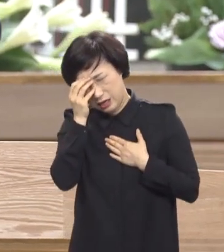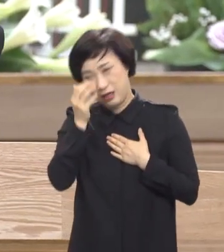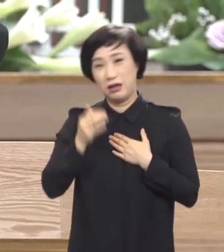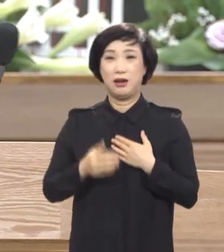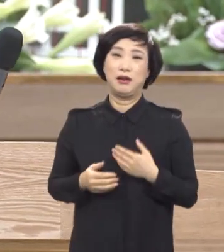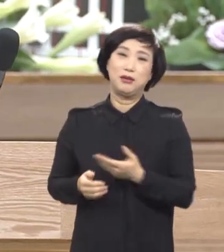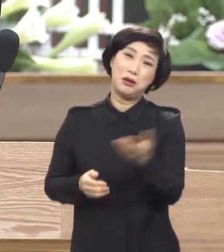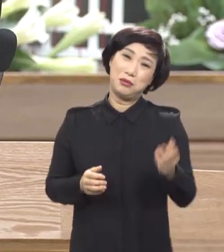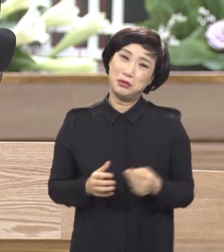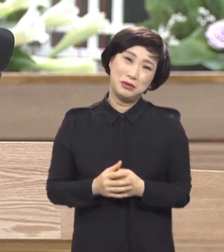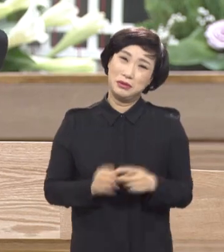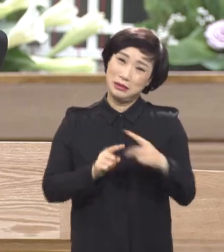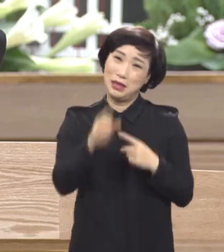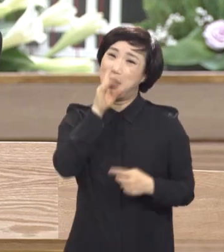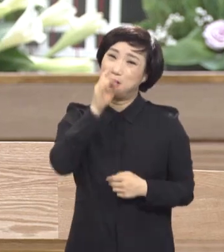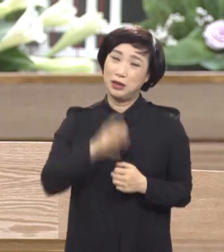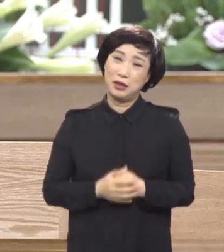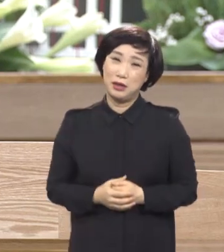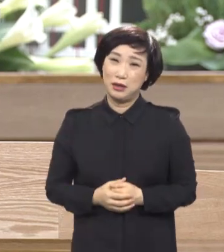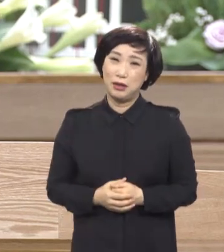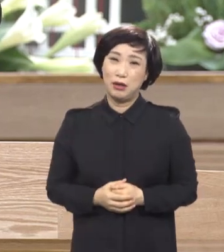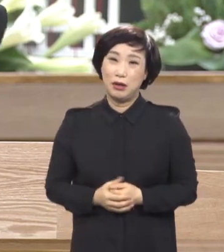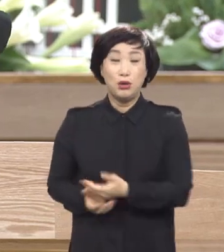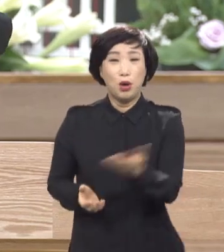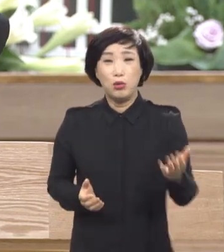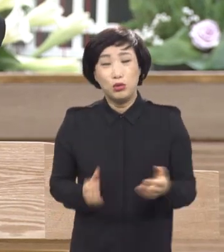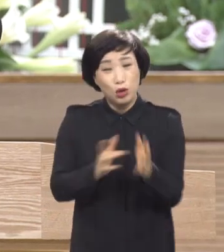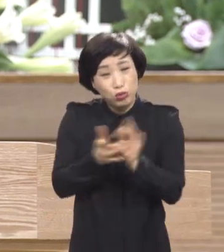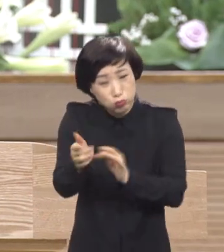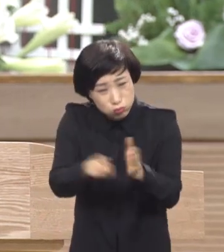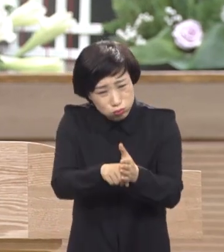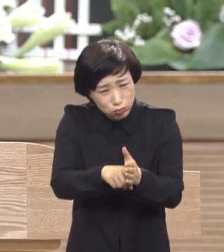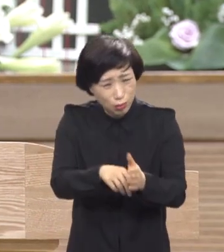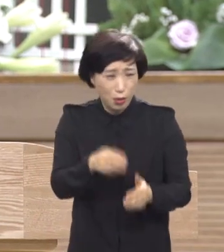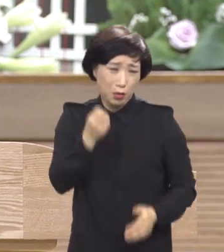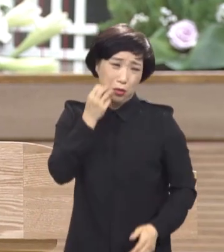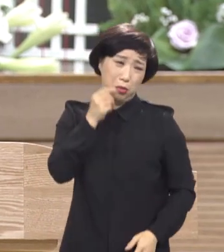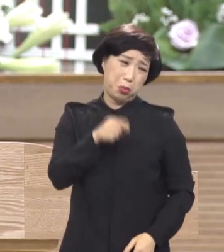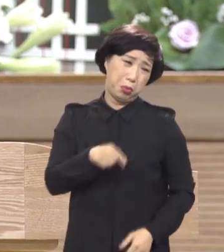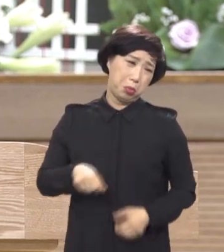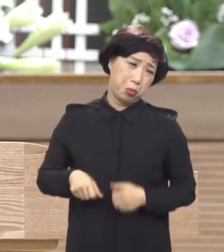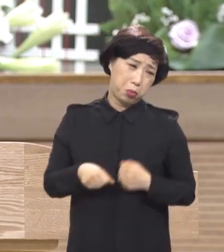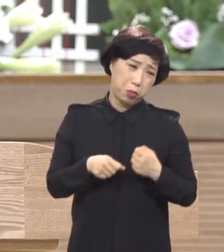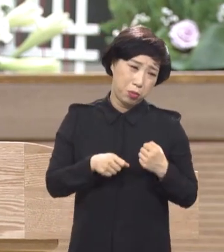이해가 잘 안 됩니다 어떻게 이수를 믿어도 저렇게 믿나